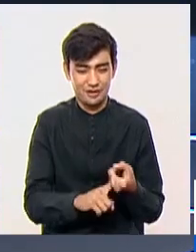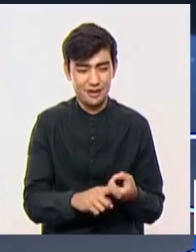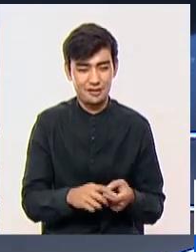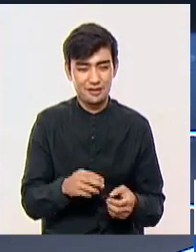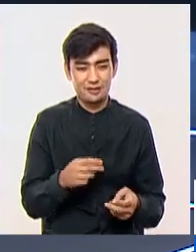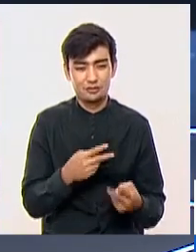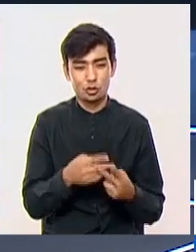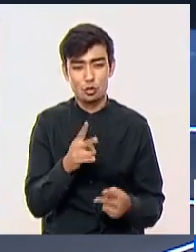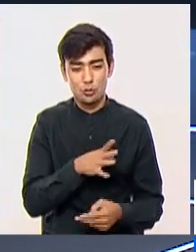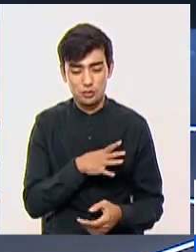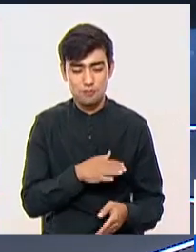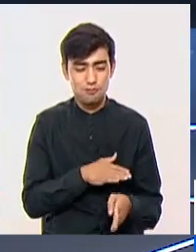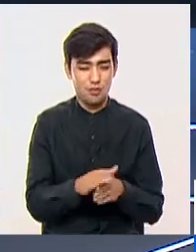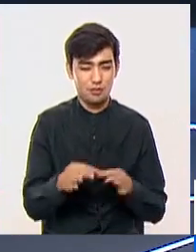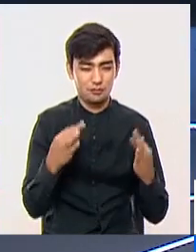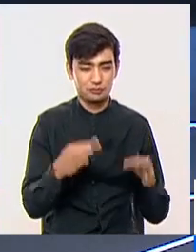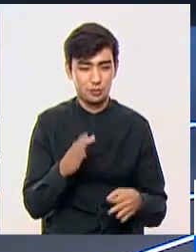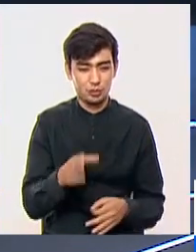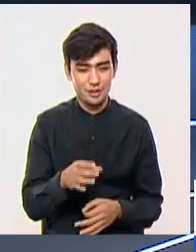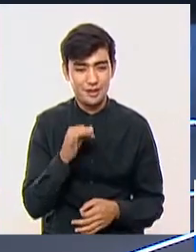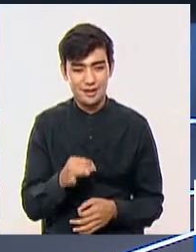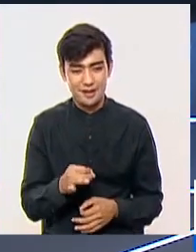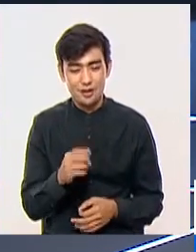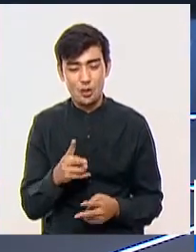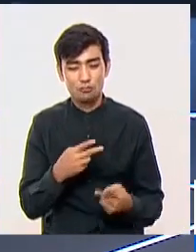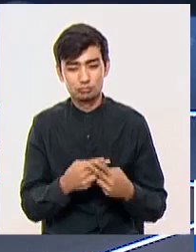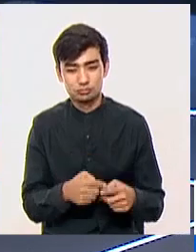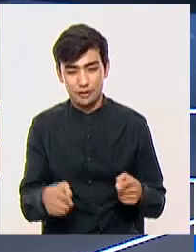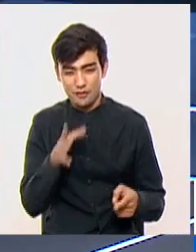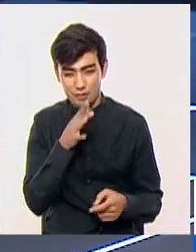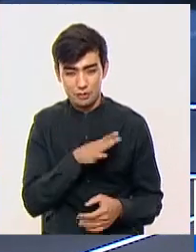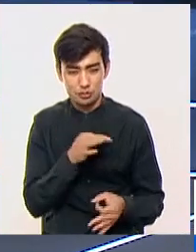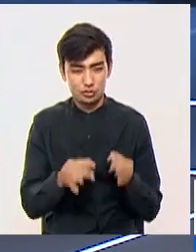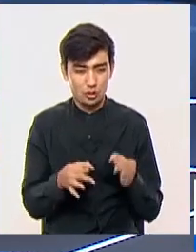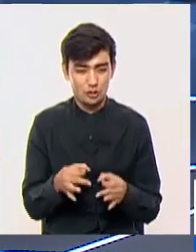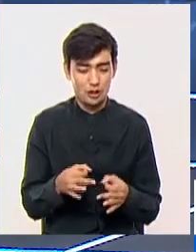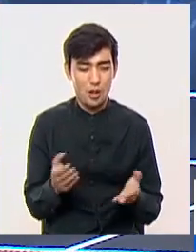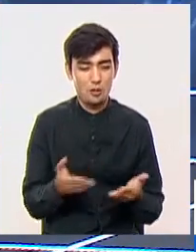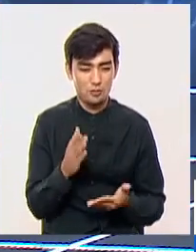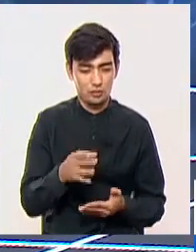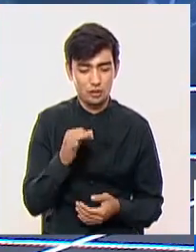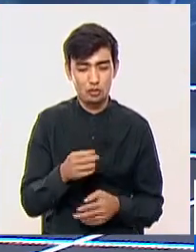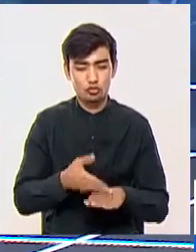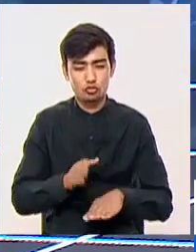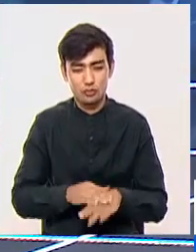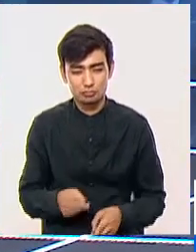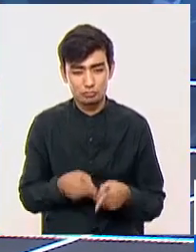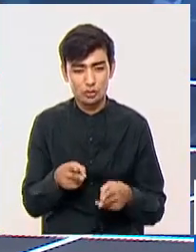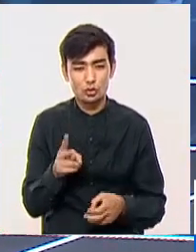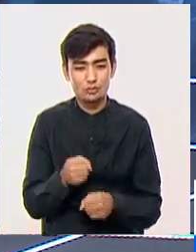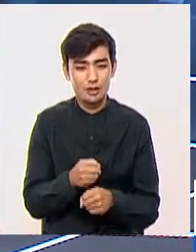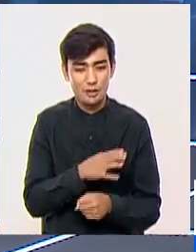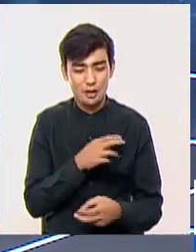сотталғандар жазадан толық босатылады. Ал жазасын өтеген азаматтардың сотылға алынады. Сондай-ақ ауыр қылмыс жасаған адамдар үшін